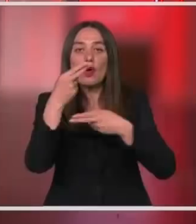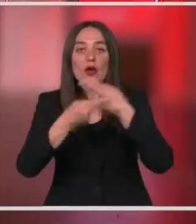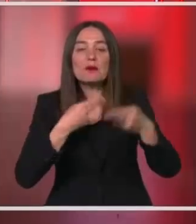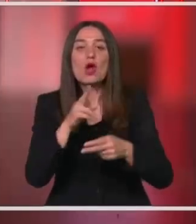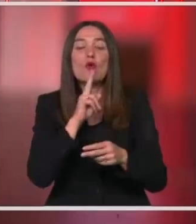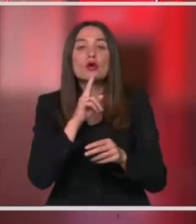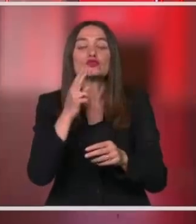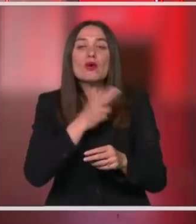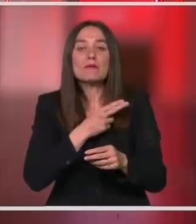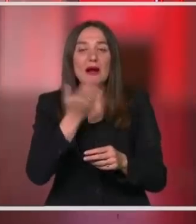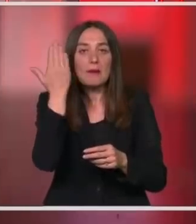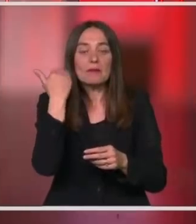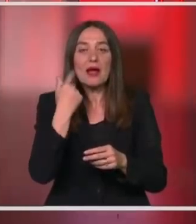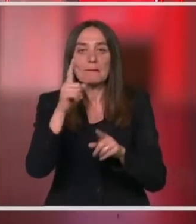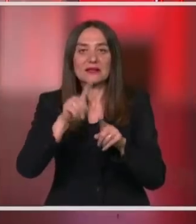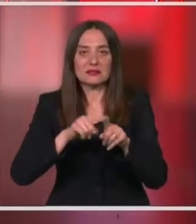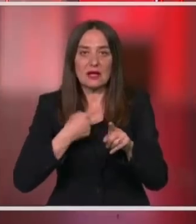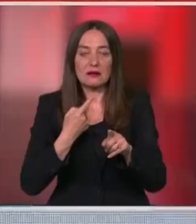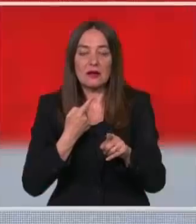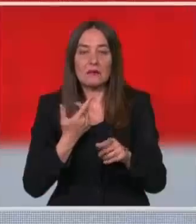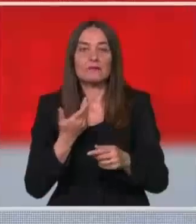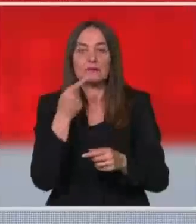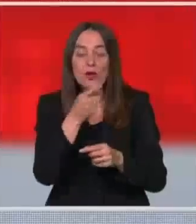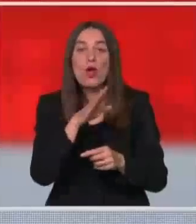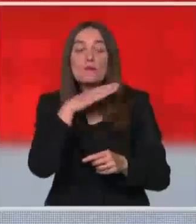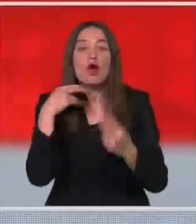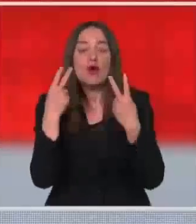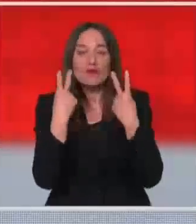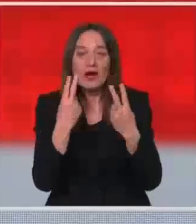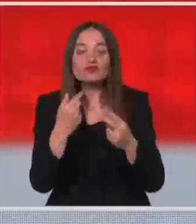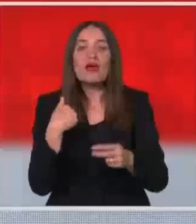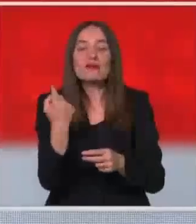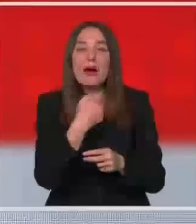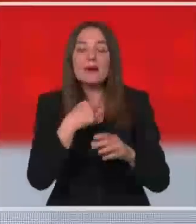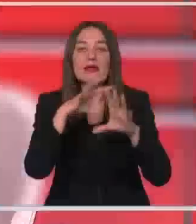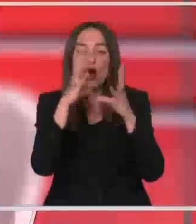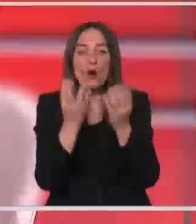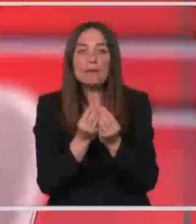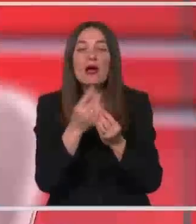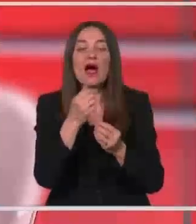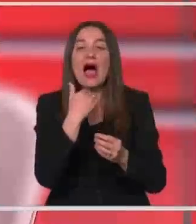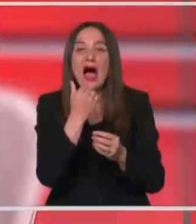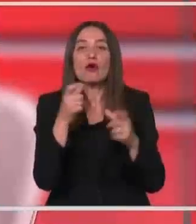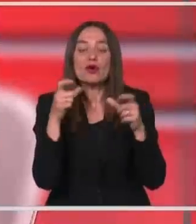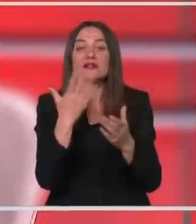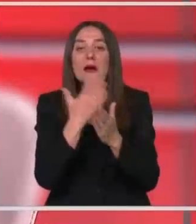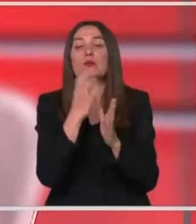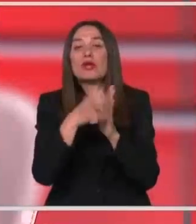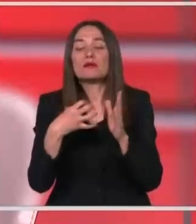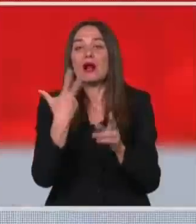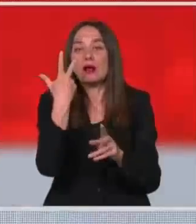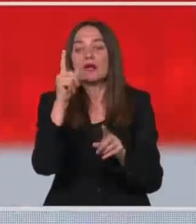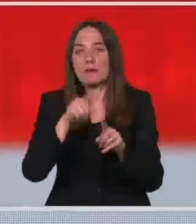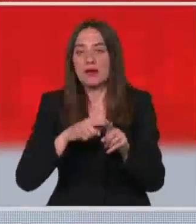koji su imali do pre samo mesec dana. Dakle, to je veoma važno. Nama je obim naših programa... Ako kriza bude trajala 3 meseca?